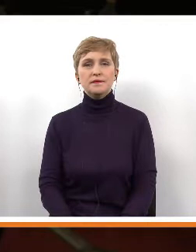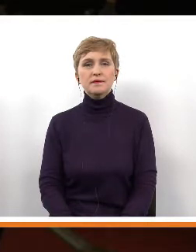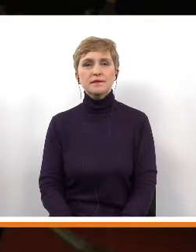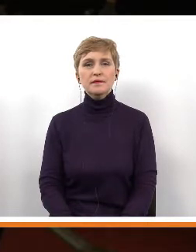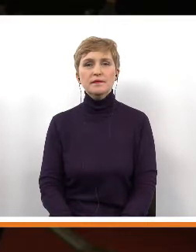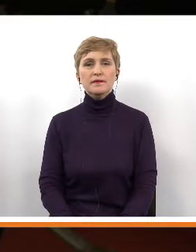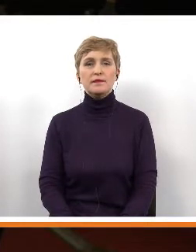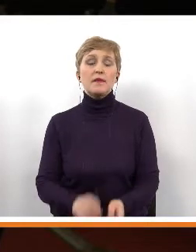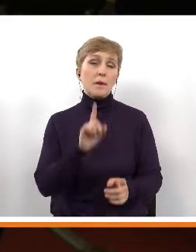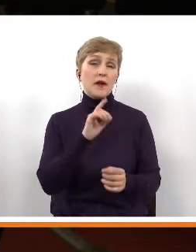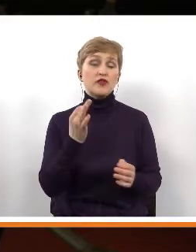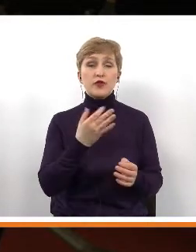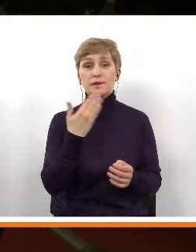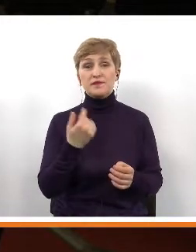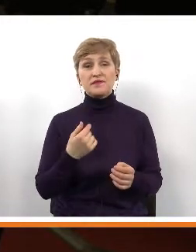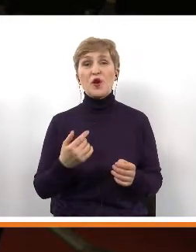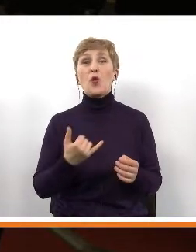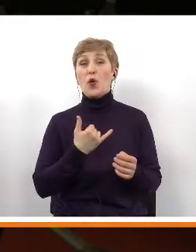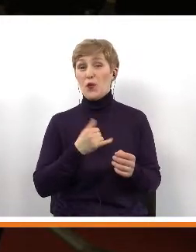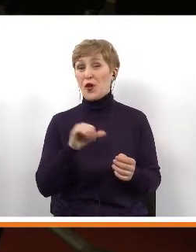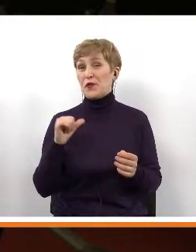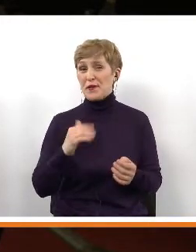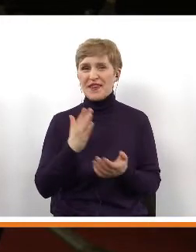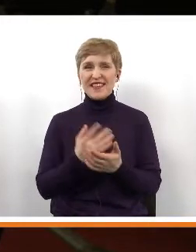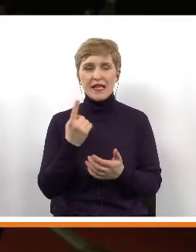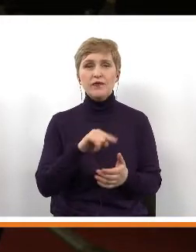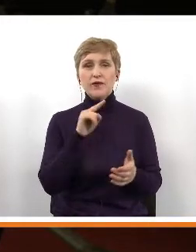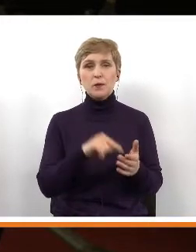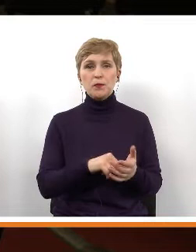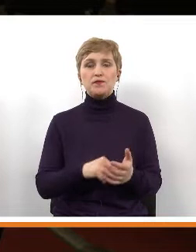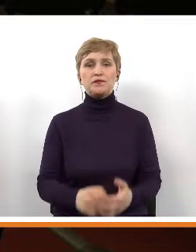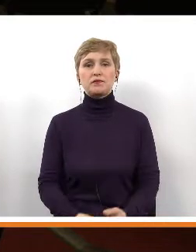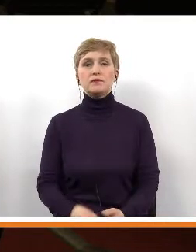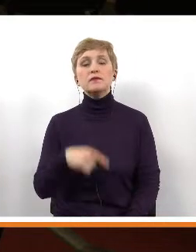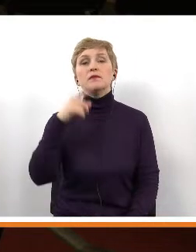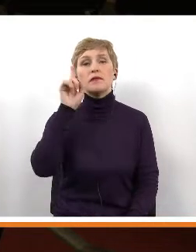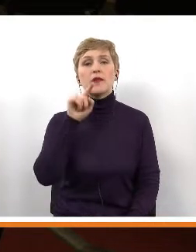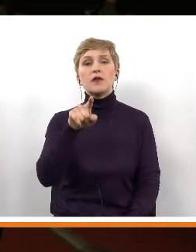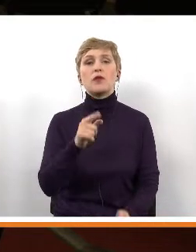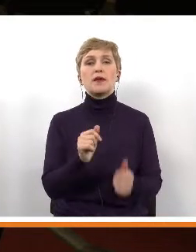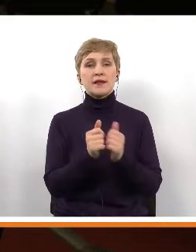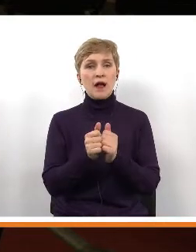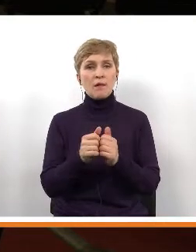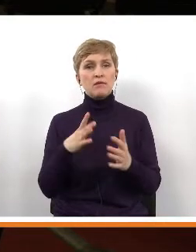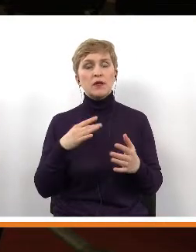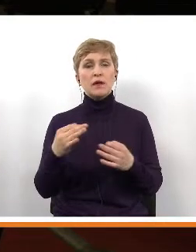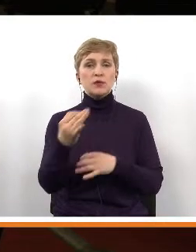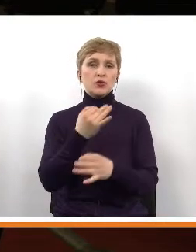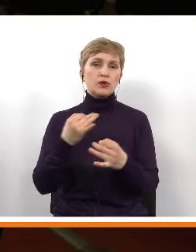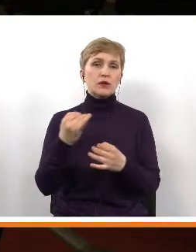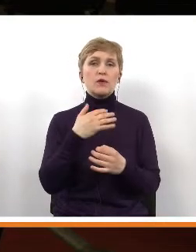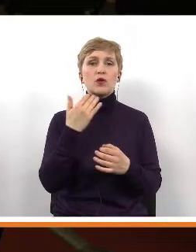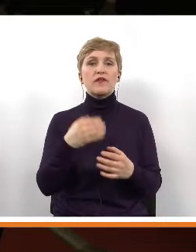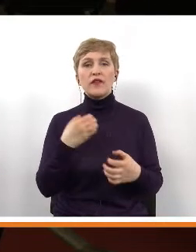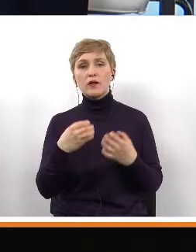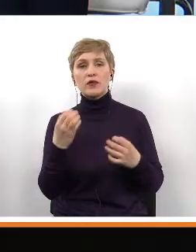Ну, так вроде ничего нет, но хотя у меня вот, наверное, есть у самой один вопрос, да. Я знаю, что мы с коллегами обсуждали, и многих волнует